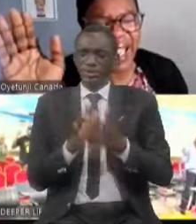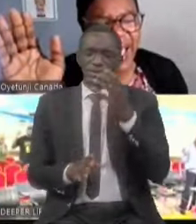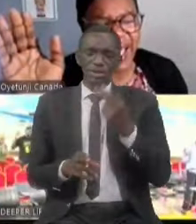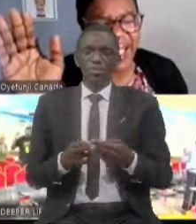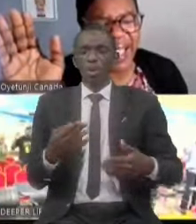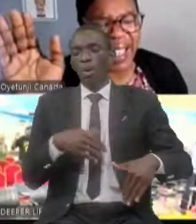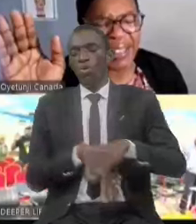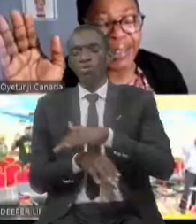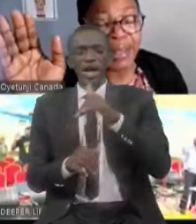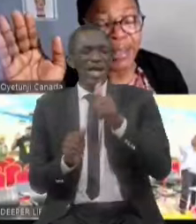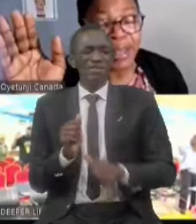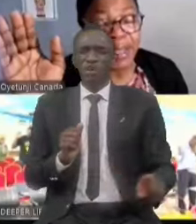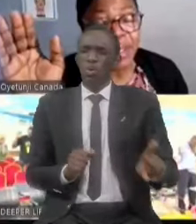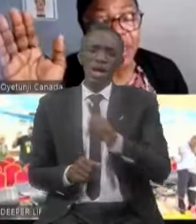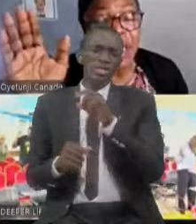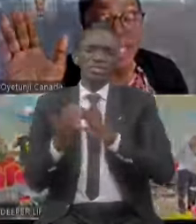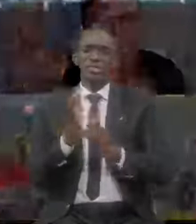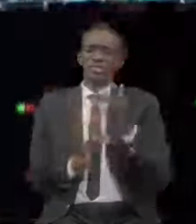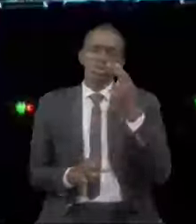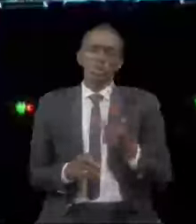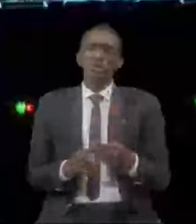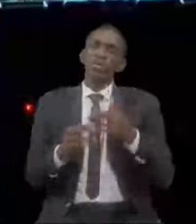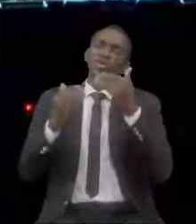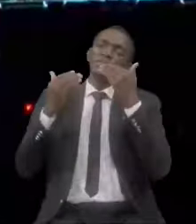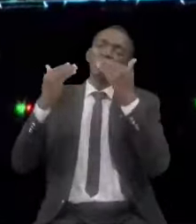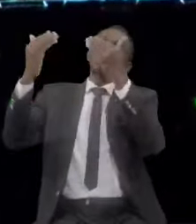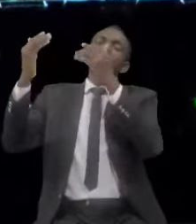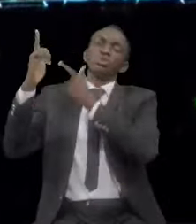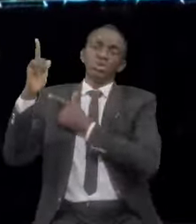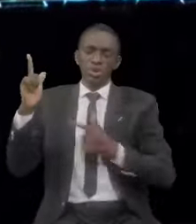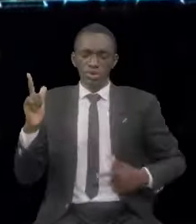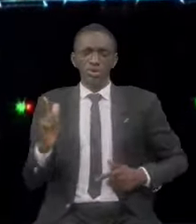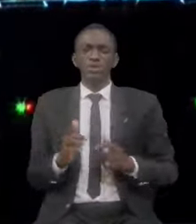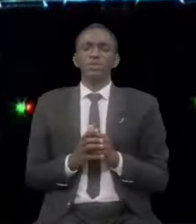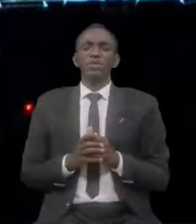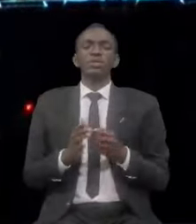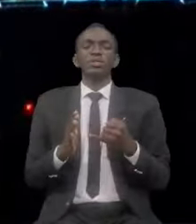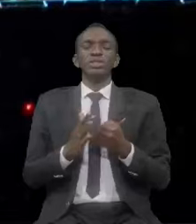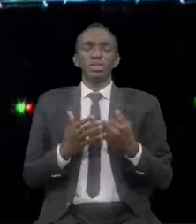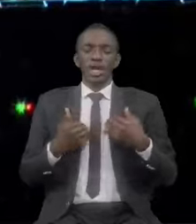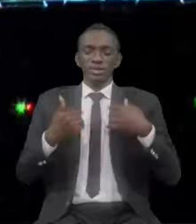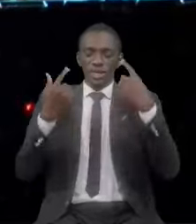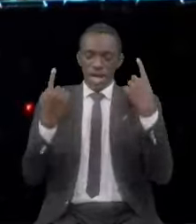sur tout le monde. Merci Seigneur, c'est fait.